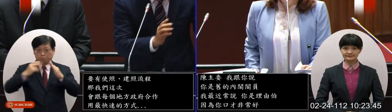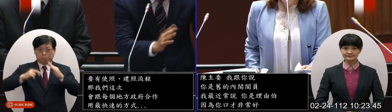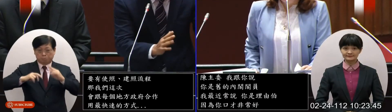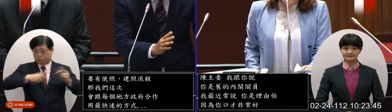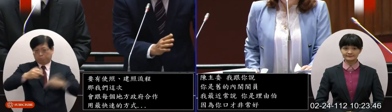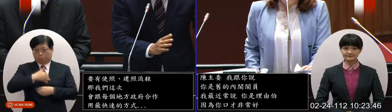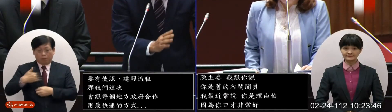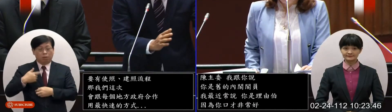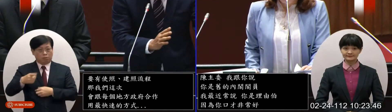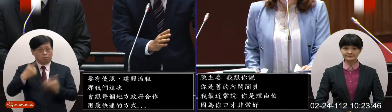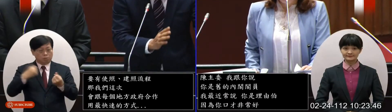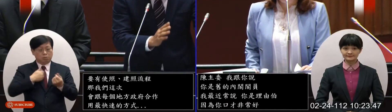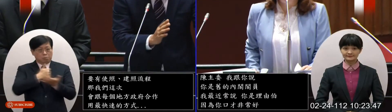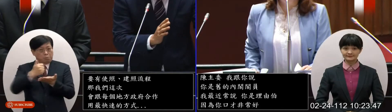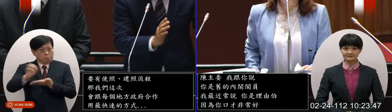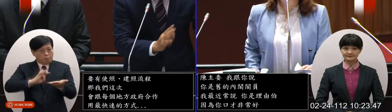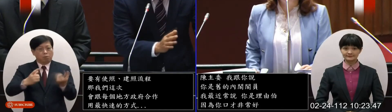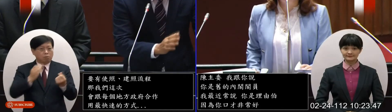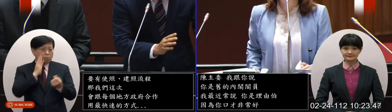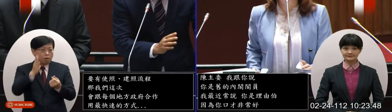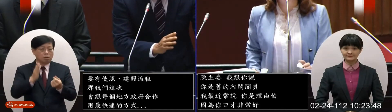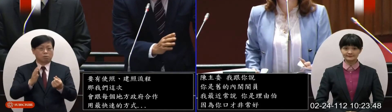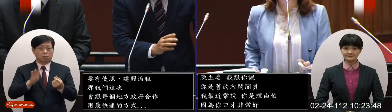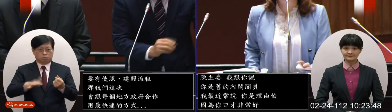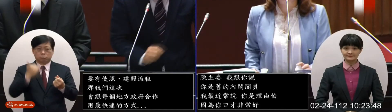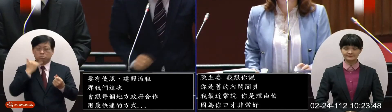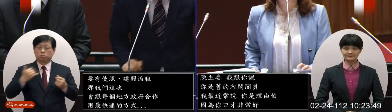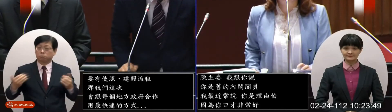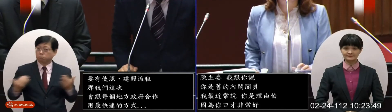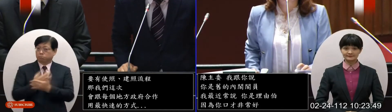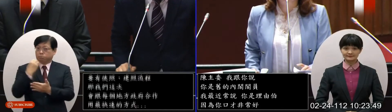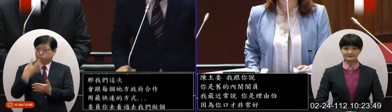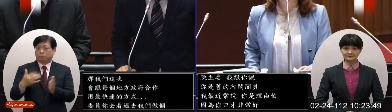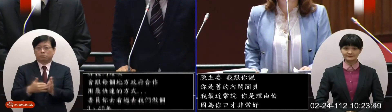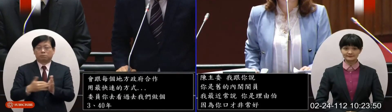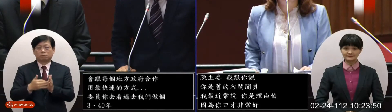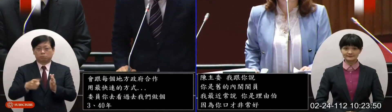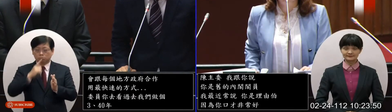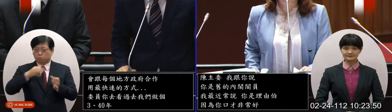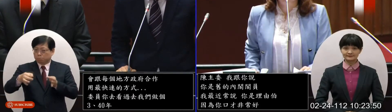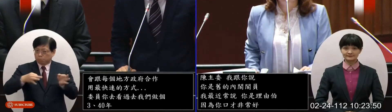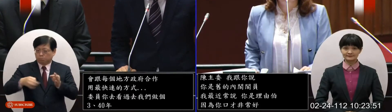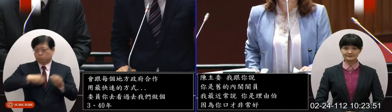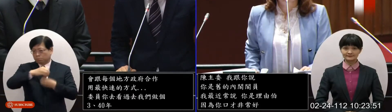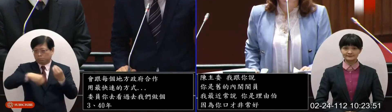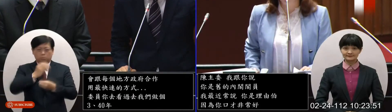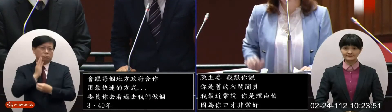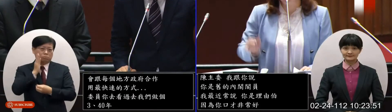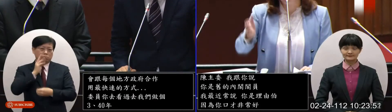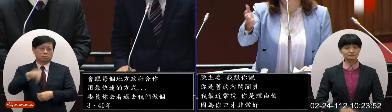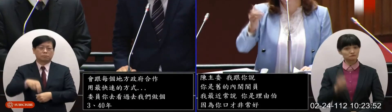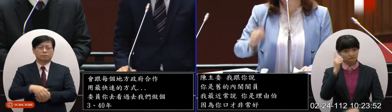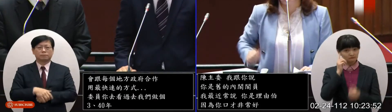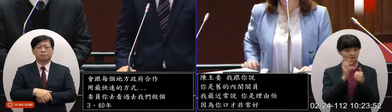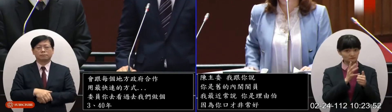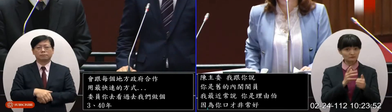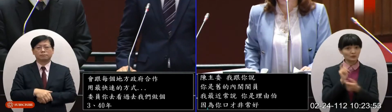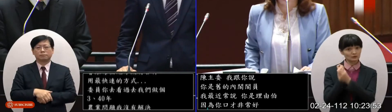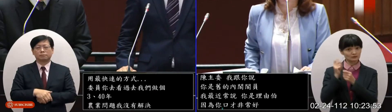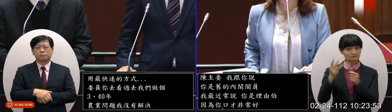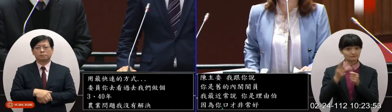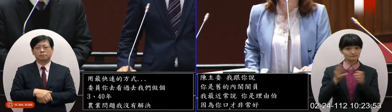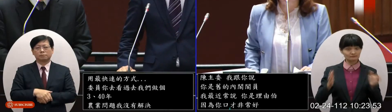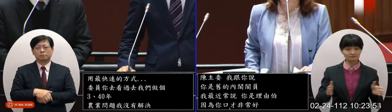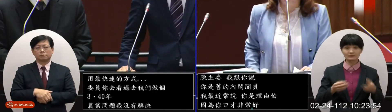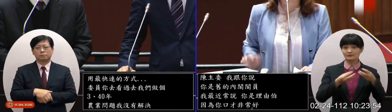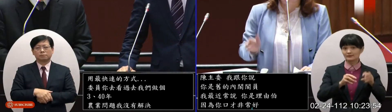到。它的通路也会跟着改变，只要这样整个改变以后，那整个市场的运作就会更完全。 那我问你一下，你这3年